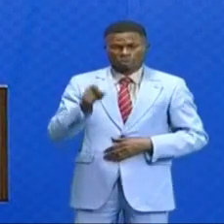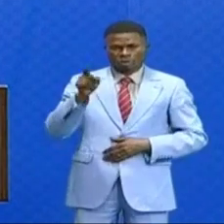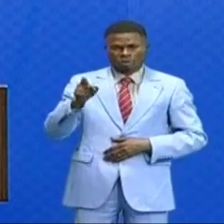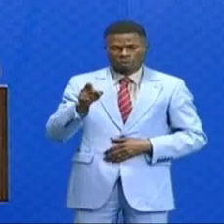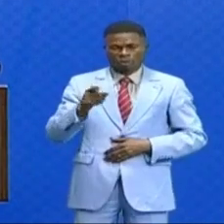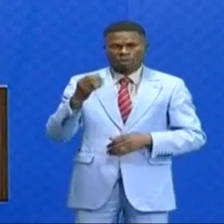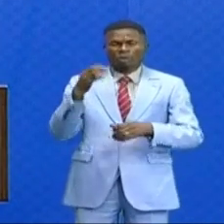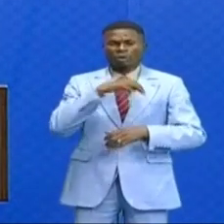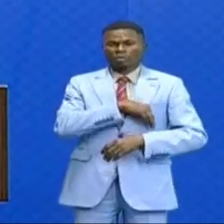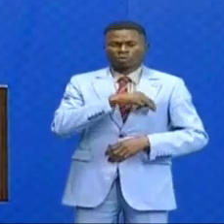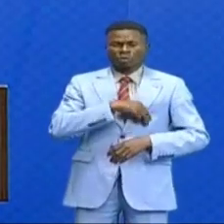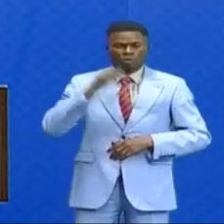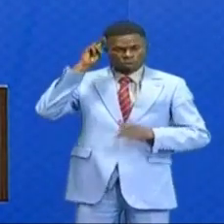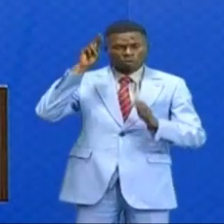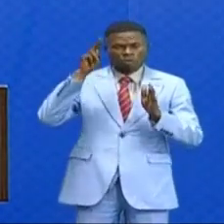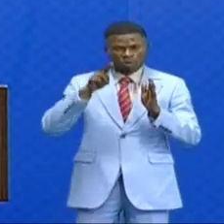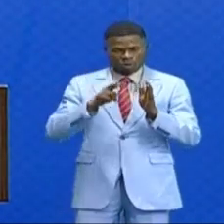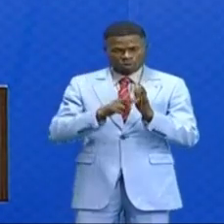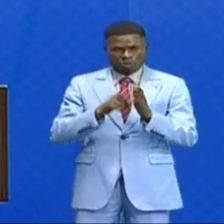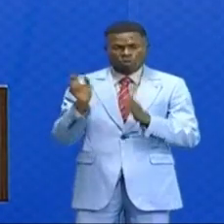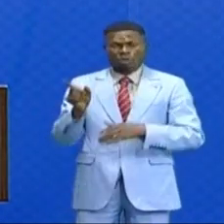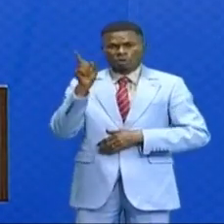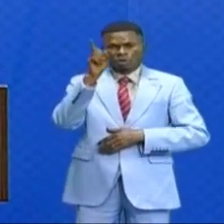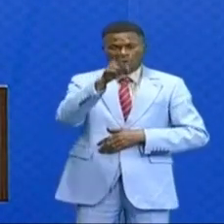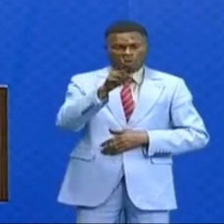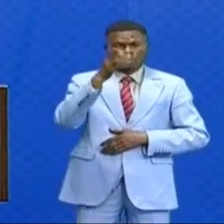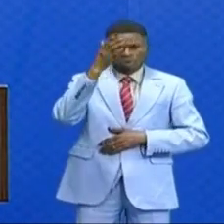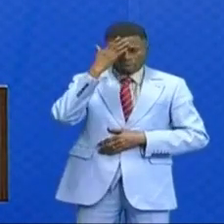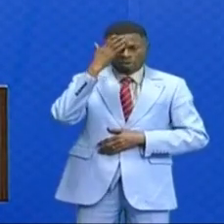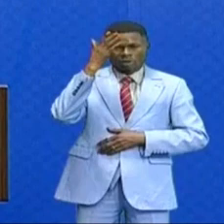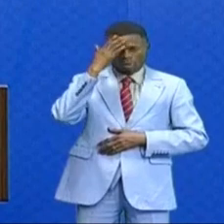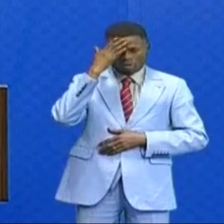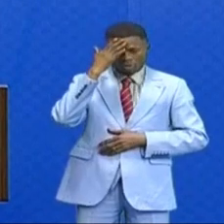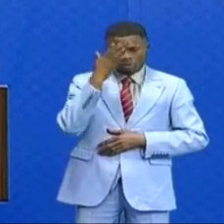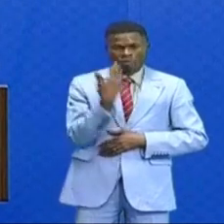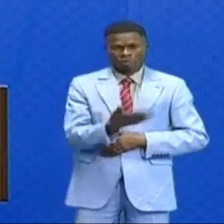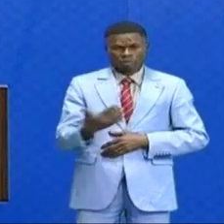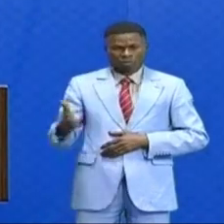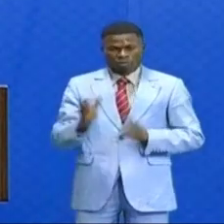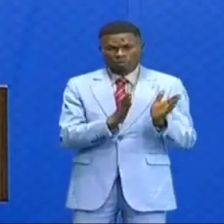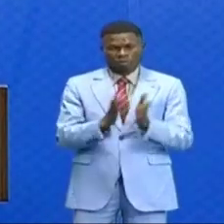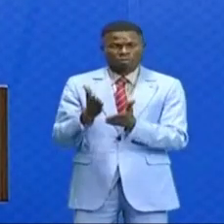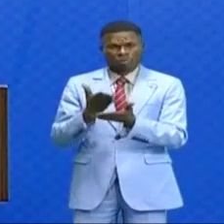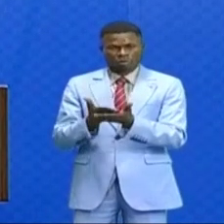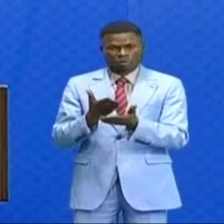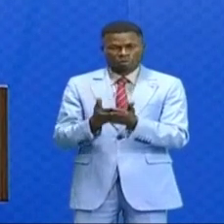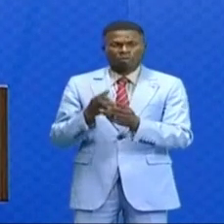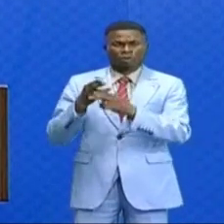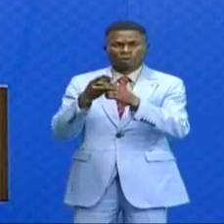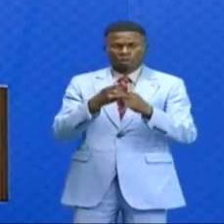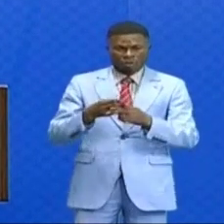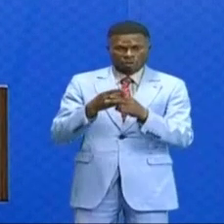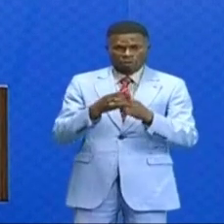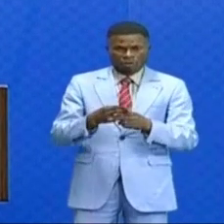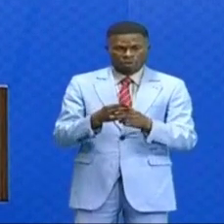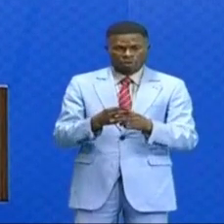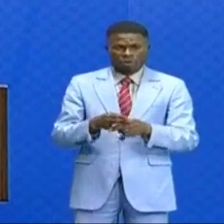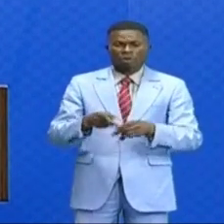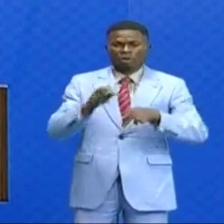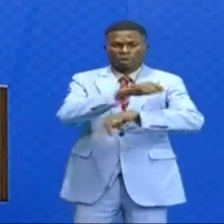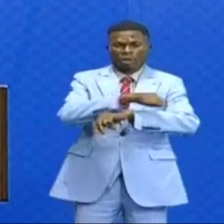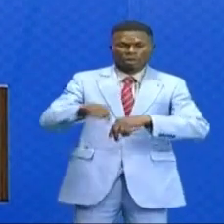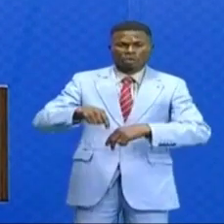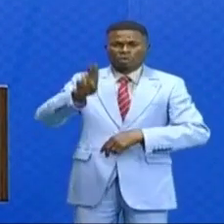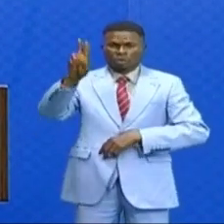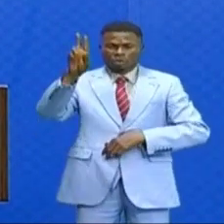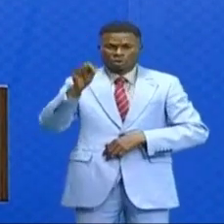gouvernementale s'y rend pour s'assurer des dispositions prises pour la sécurisation des sites de la MONUSCO